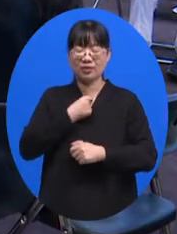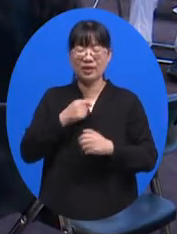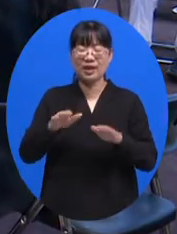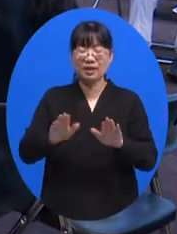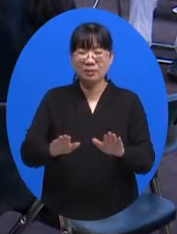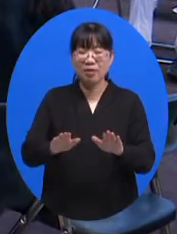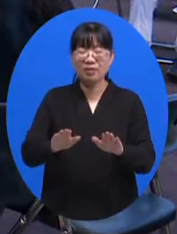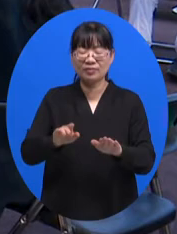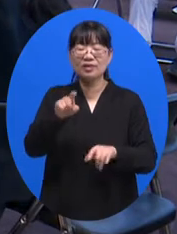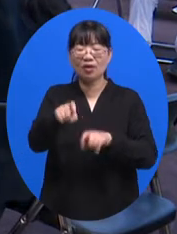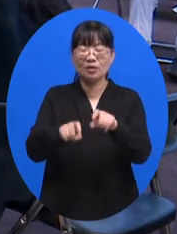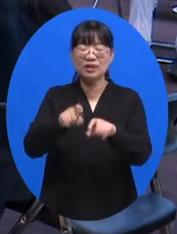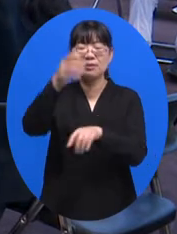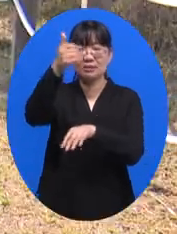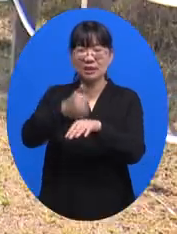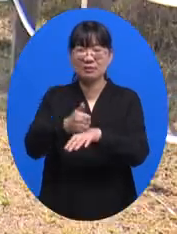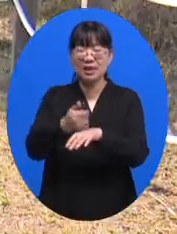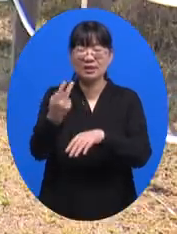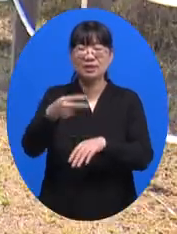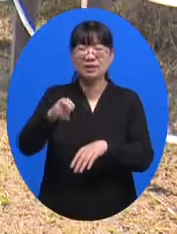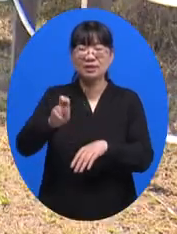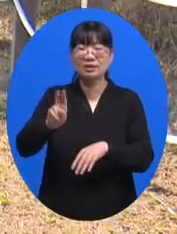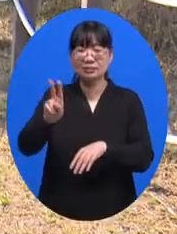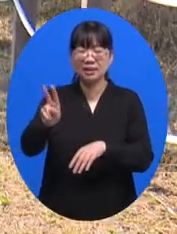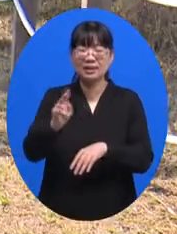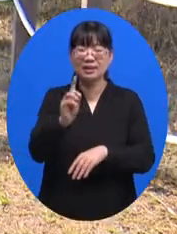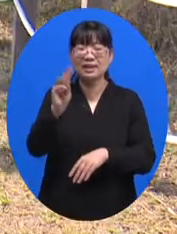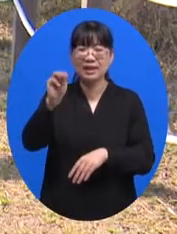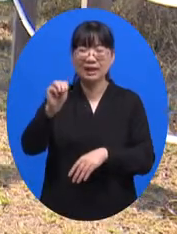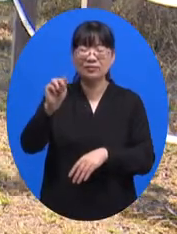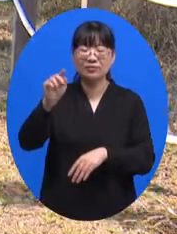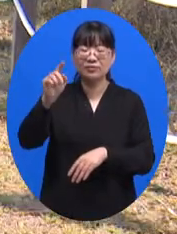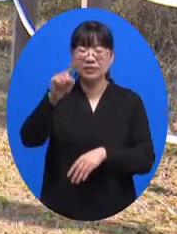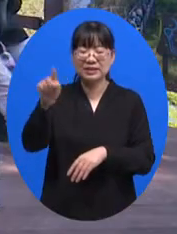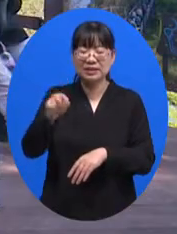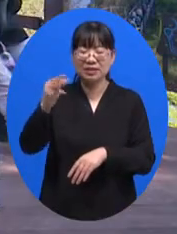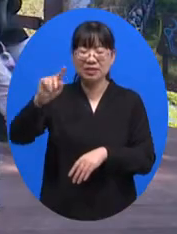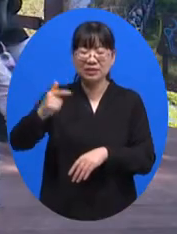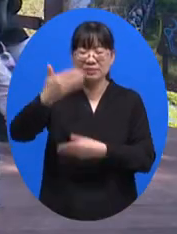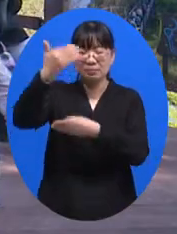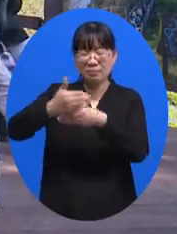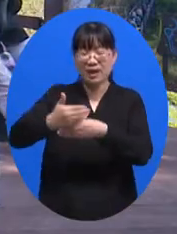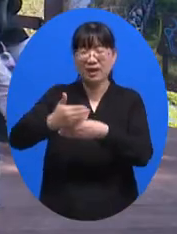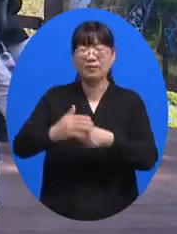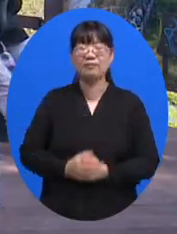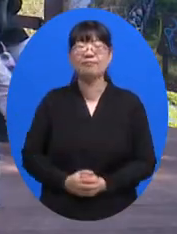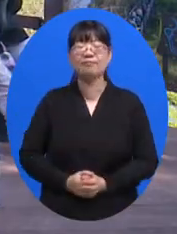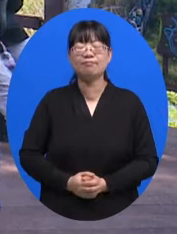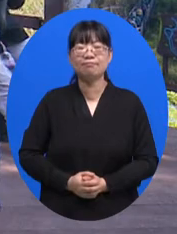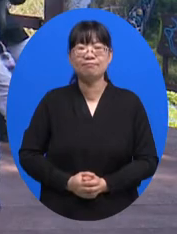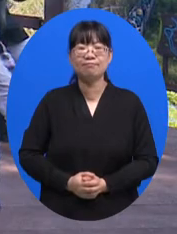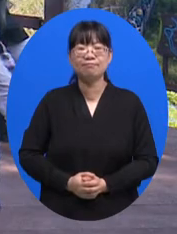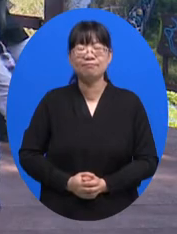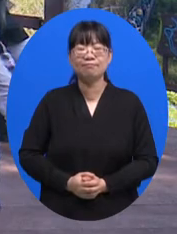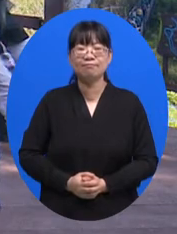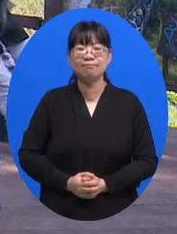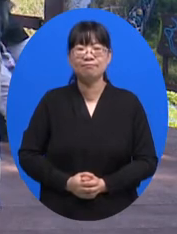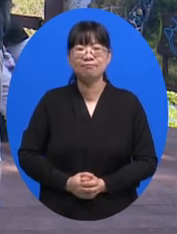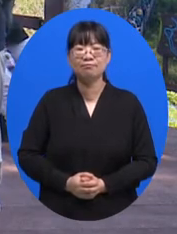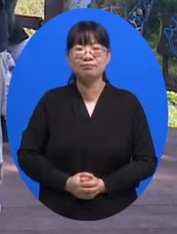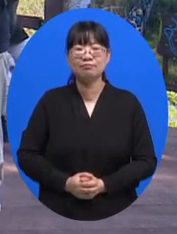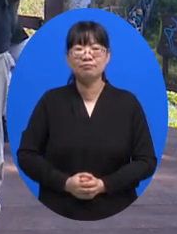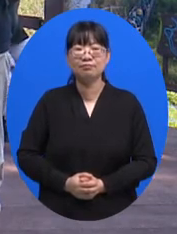이번 DMZ 평화 걷기를 마지막으로 2022 DMZ런은 막을 내립니다. 경기 GTV 서문영입니다.